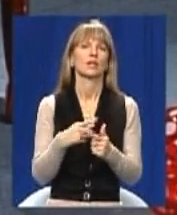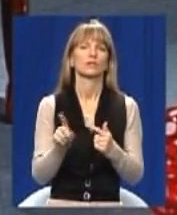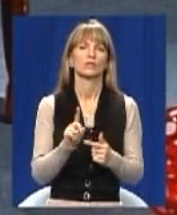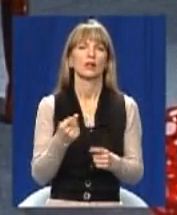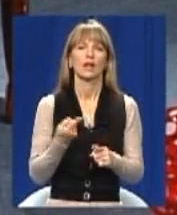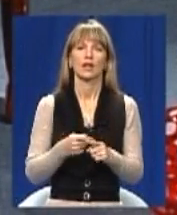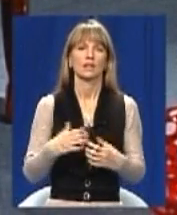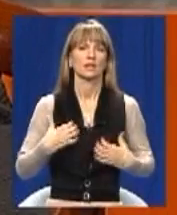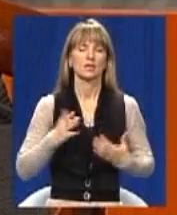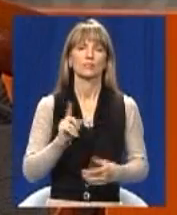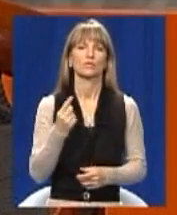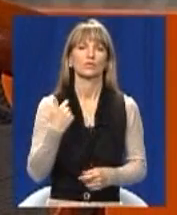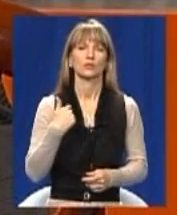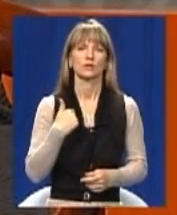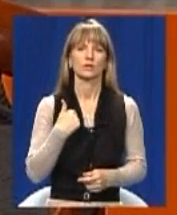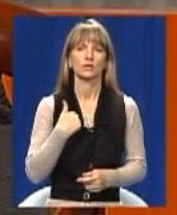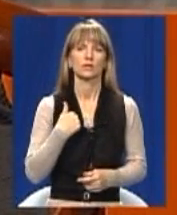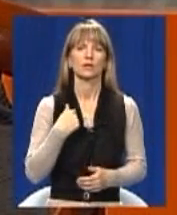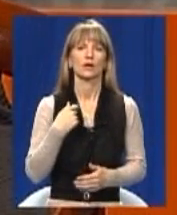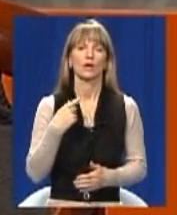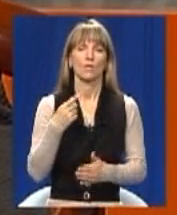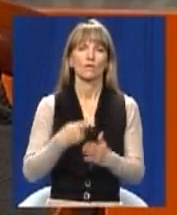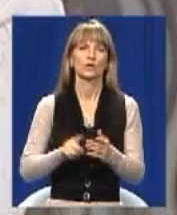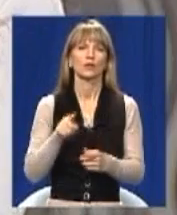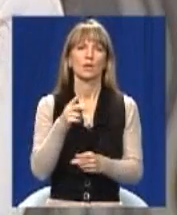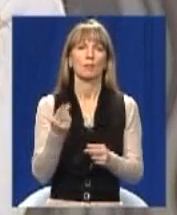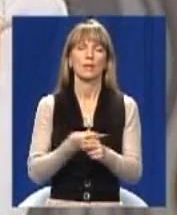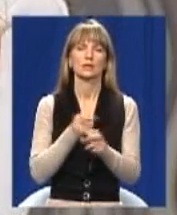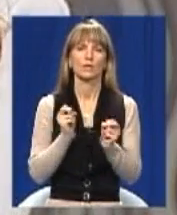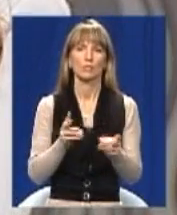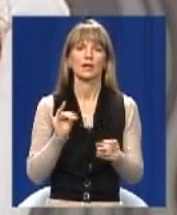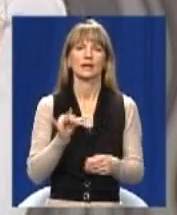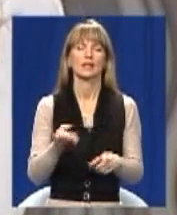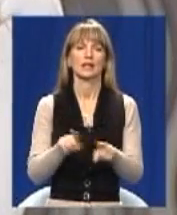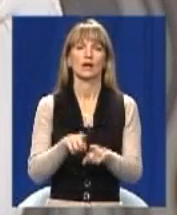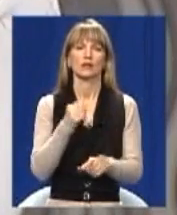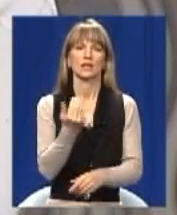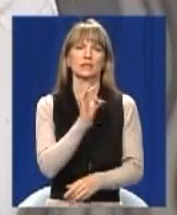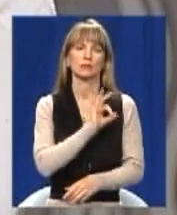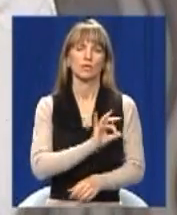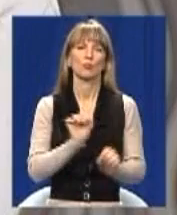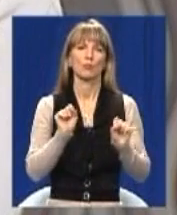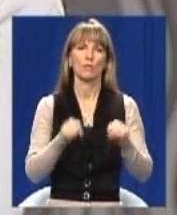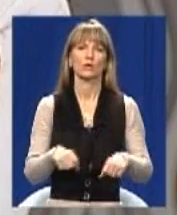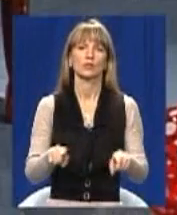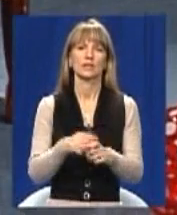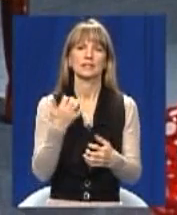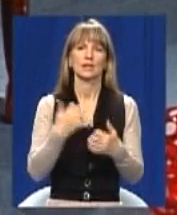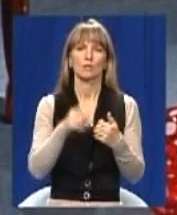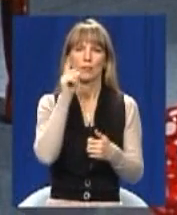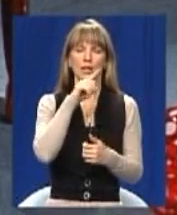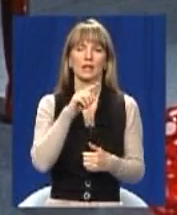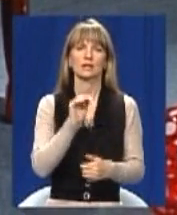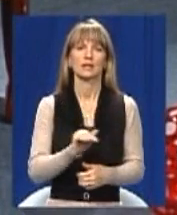Ні, це не страшно, тому що я побачила, що вони безпечні. Ну і також їхнє використання також можна і серед маленьких